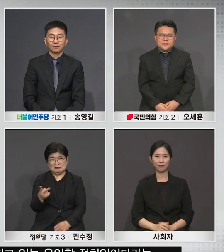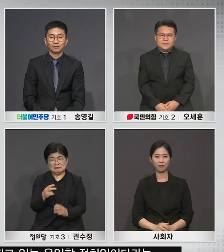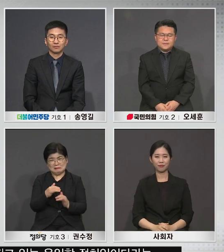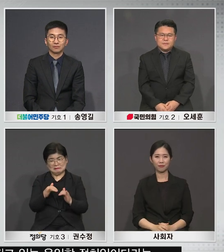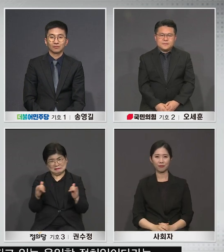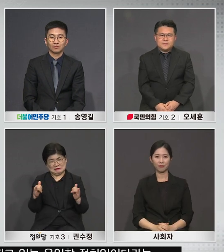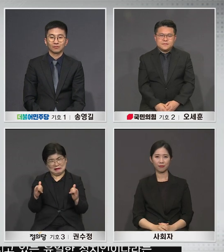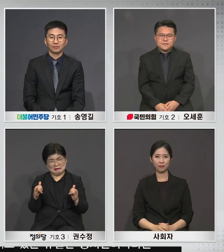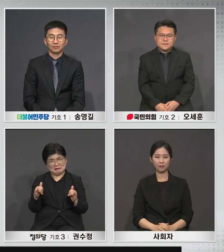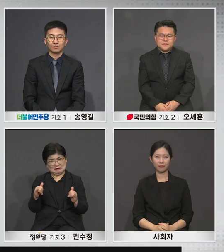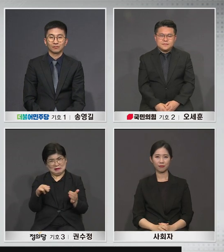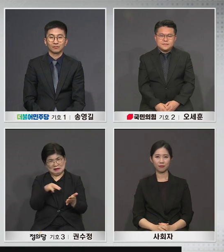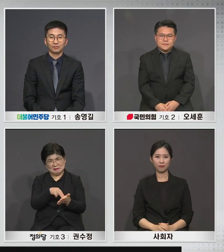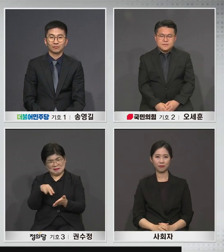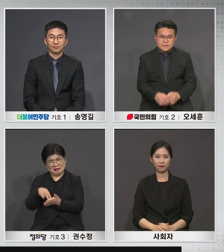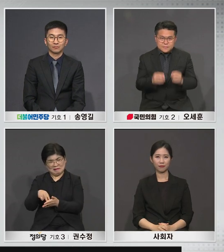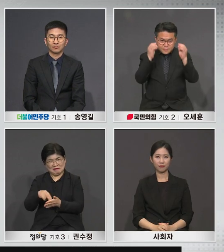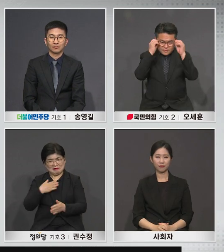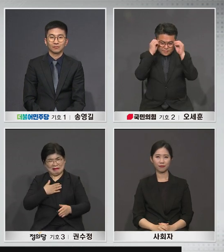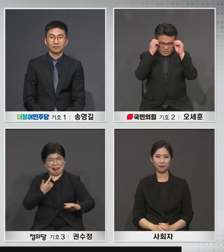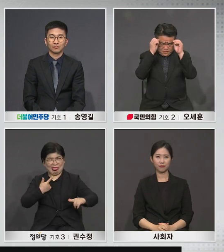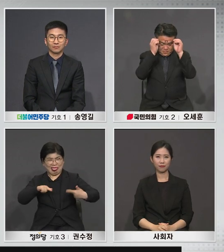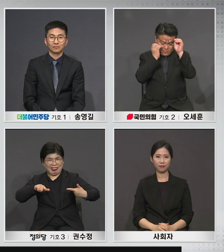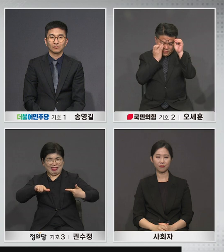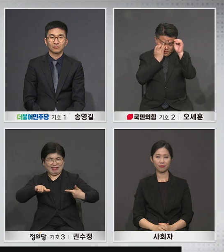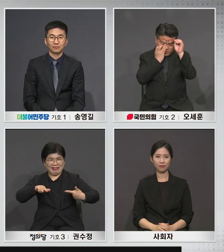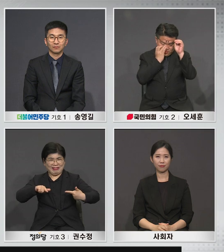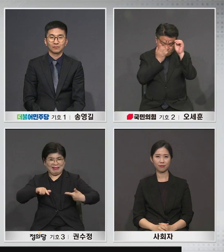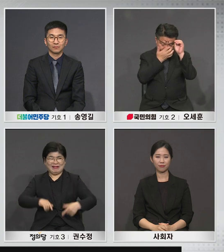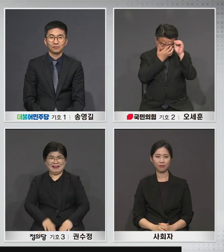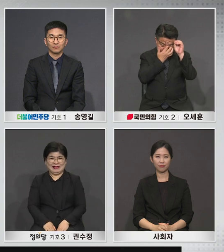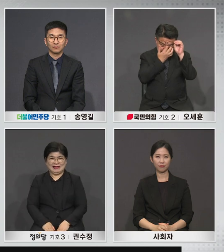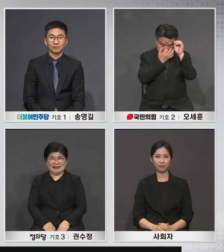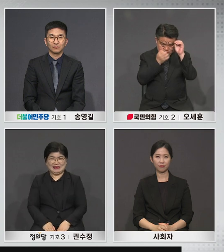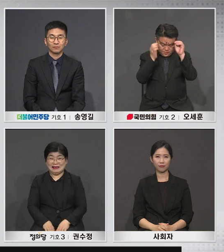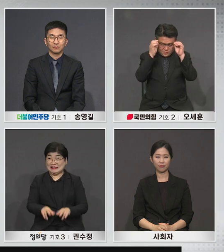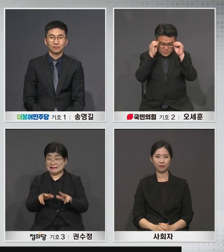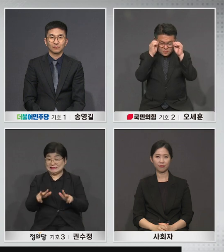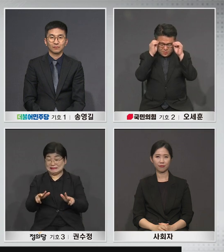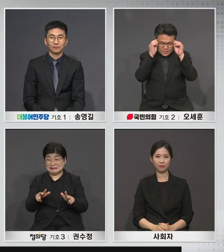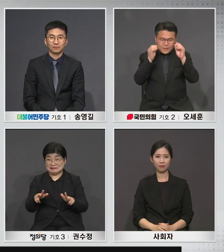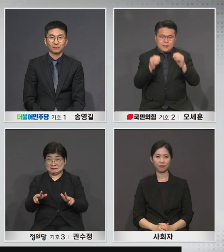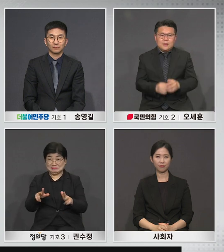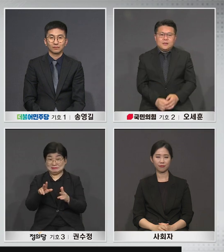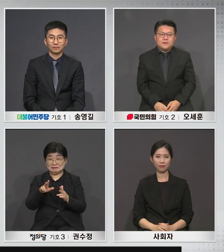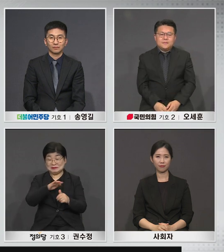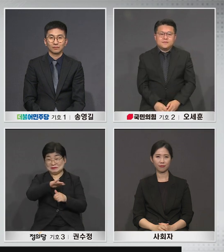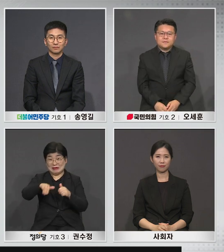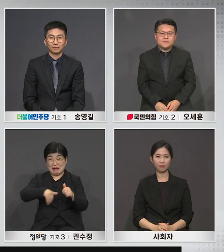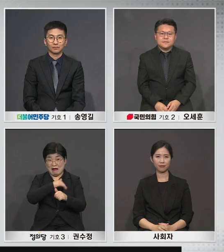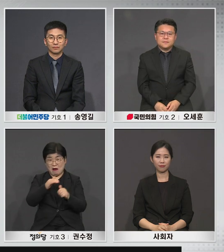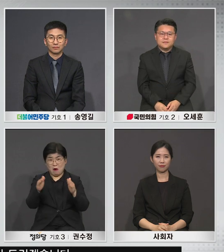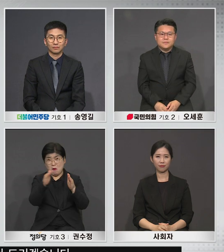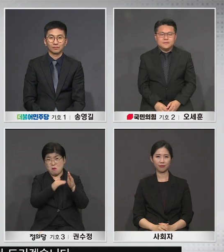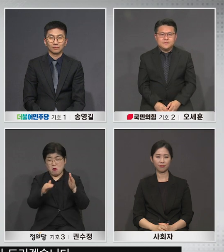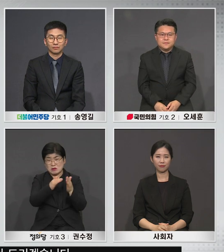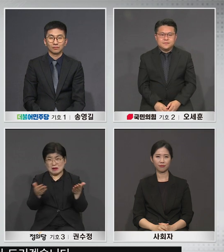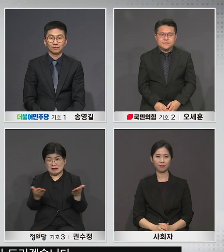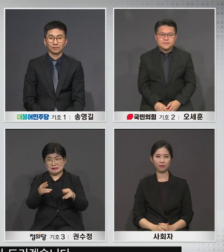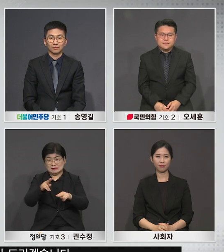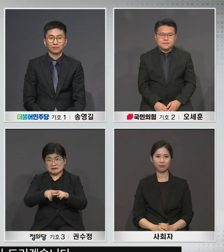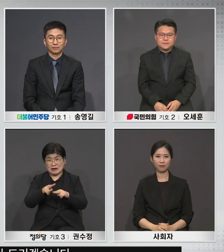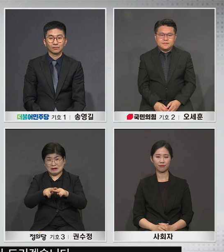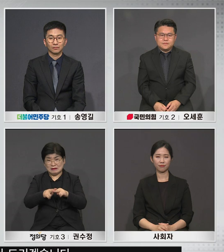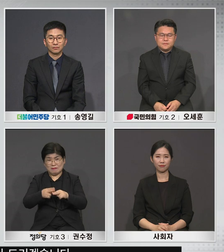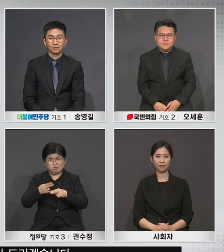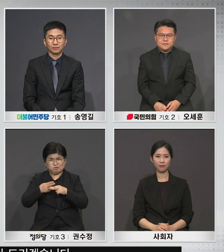생각을 저는 말씀드리고 있는 것 같은데요. 지금과 같은 시대에 공공이 일자리를 주도적으로 만들어야